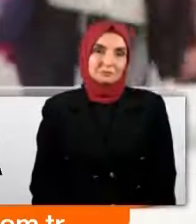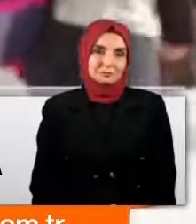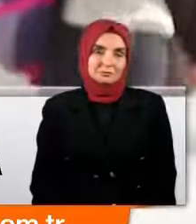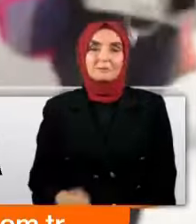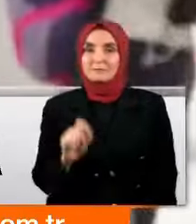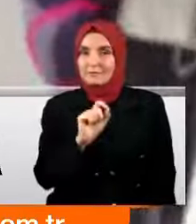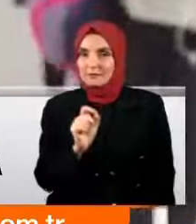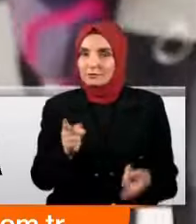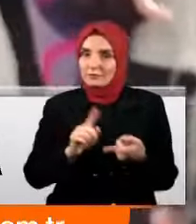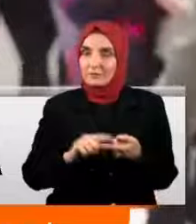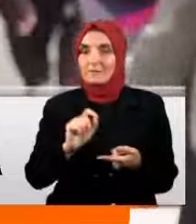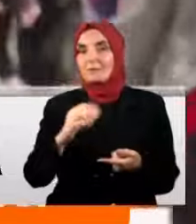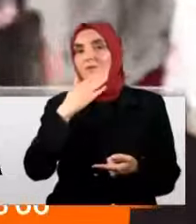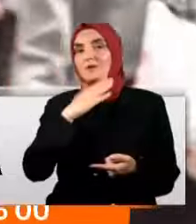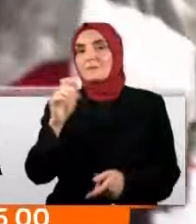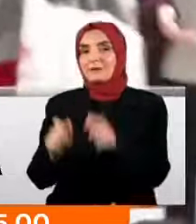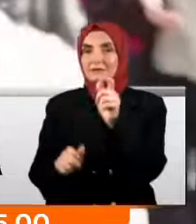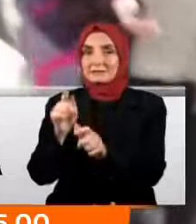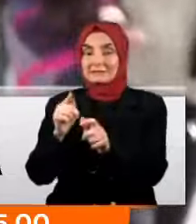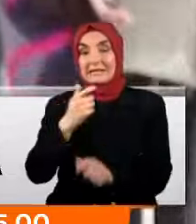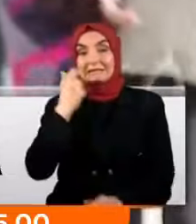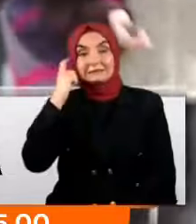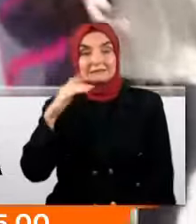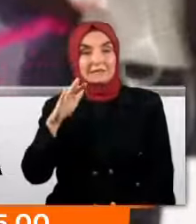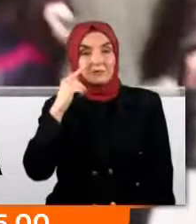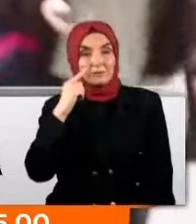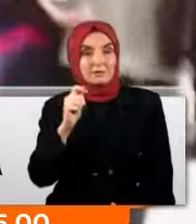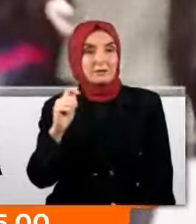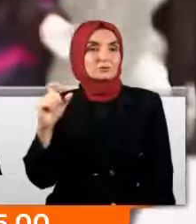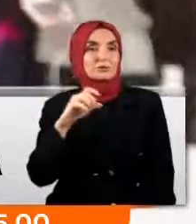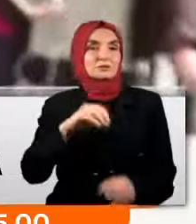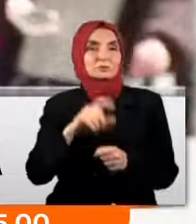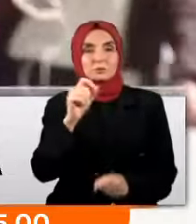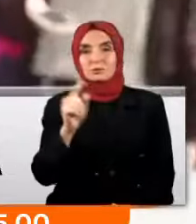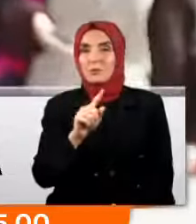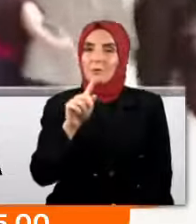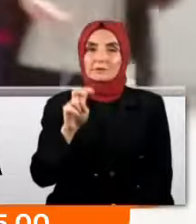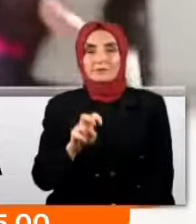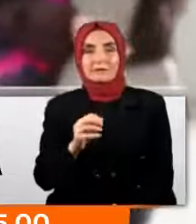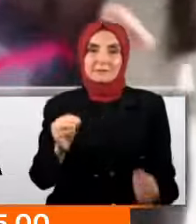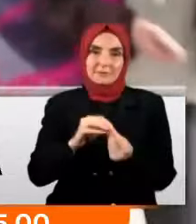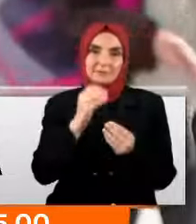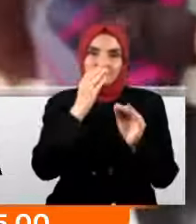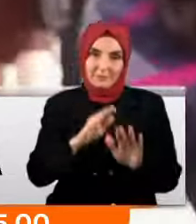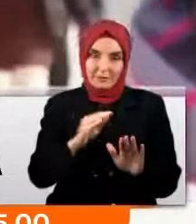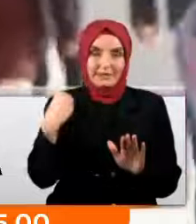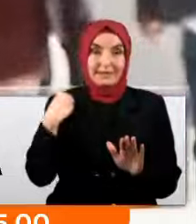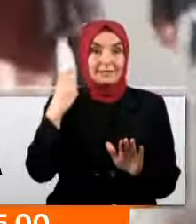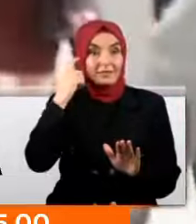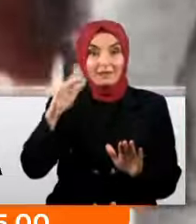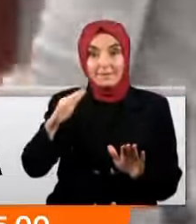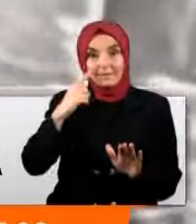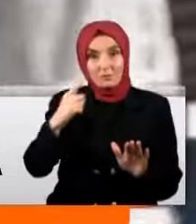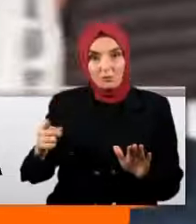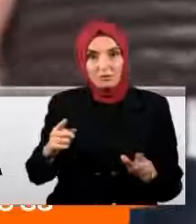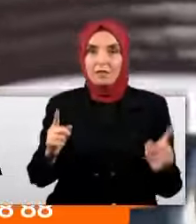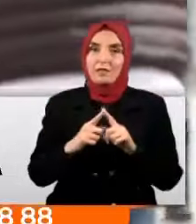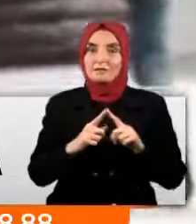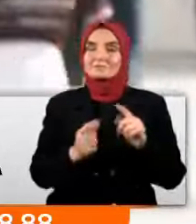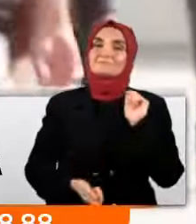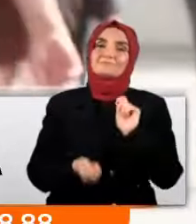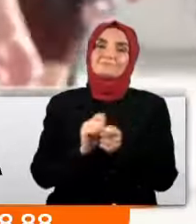Memur ve memur emeklisi eski tahmine göre Temmuz'da %18 seviyesinde zam alacaktı yeni tahminle. Hesaplar bir kez daha